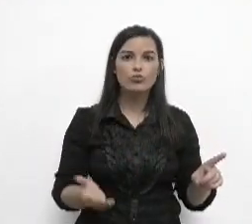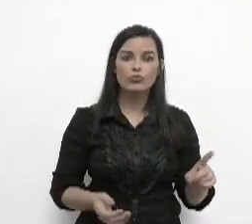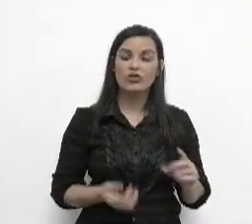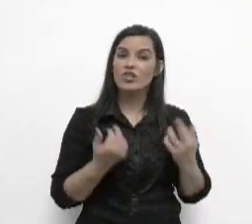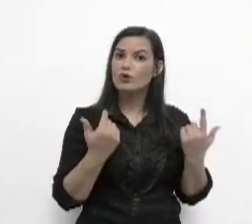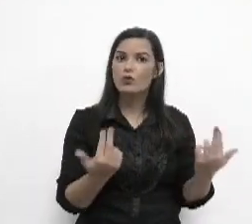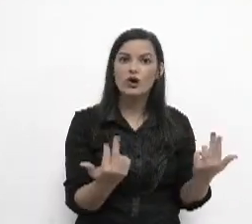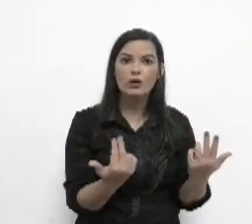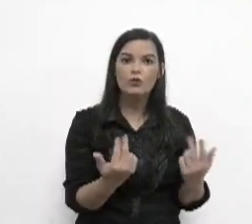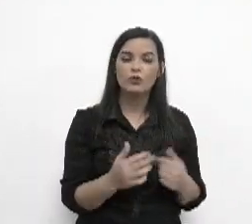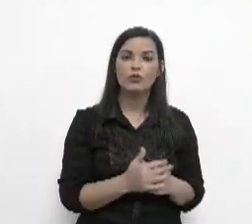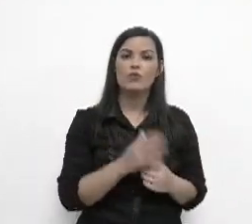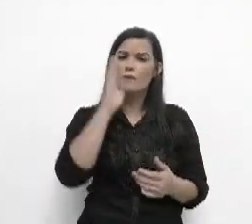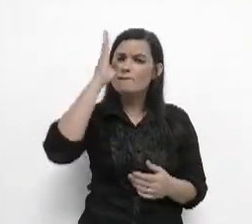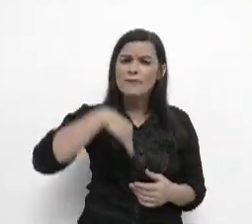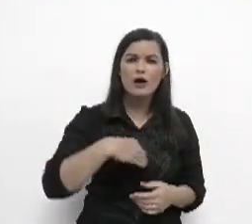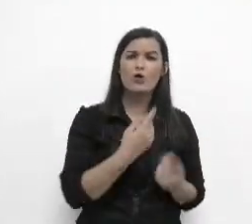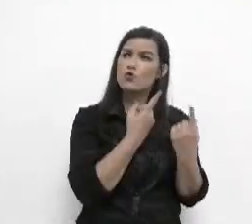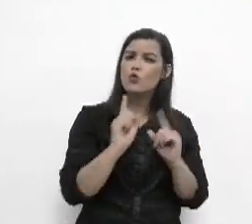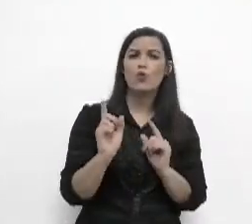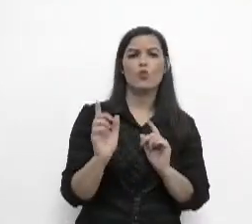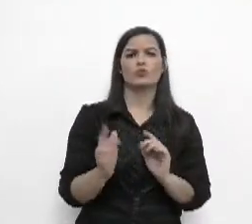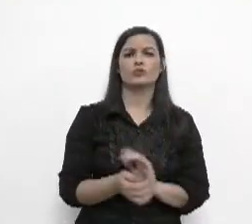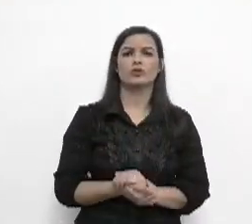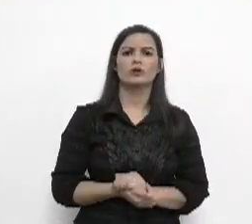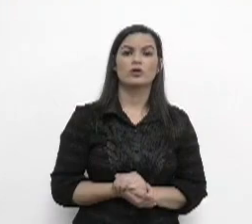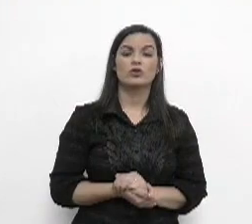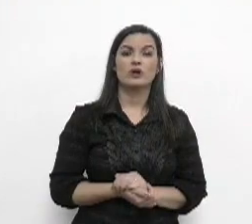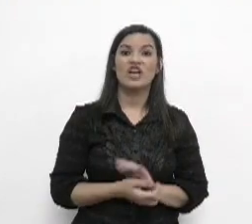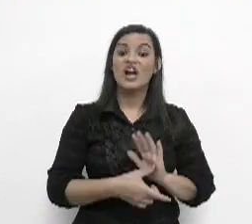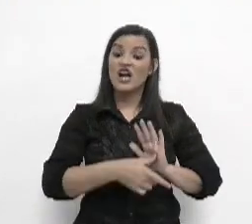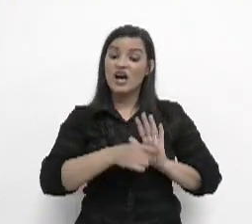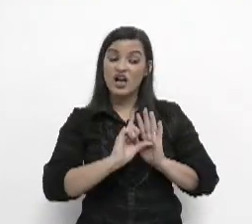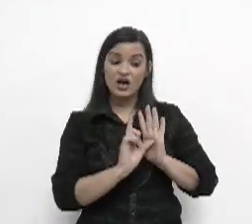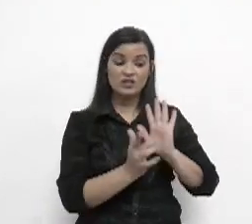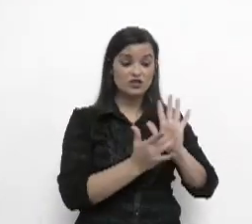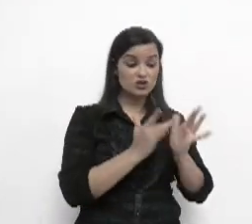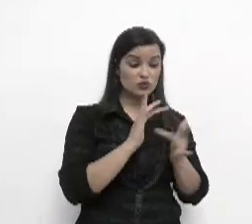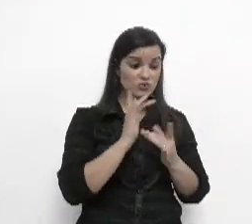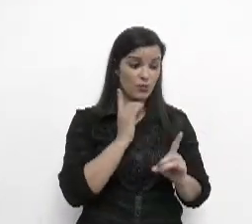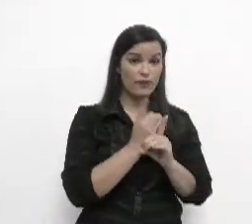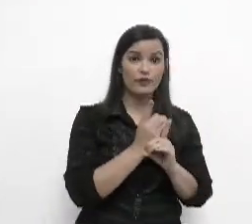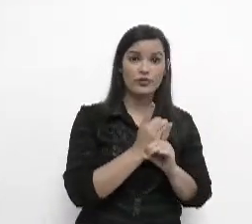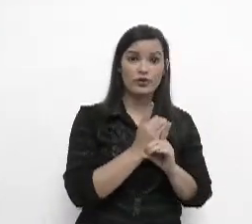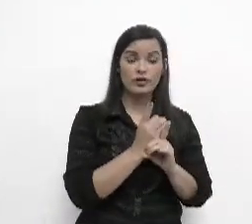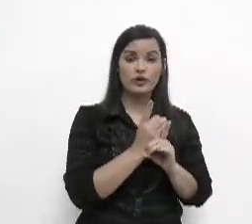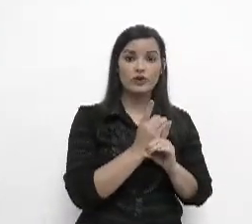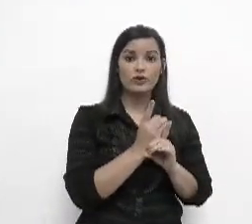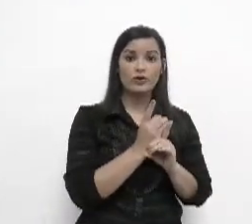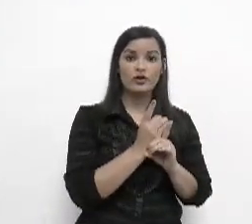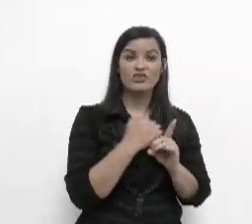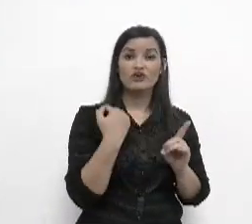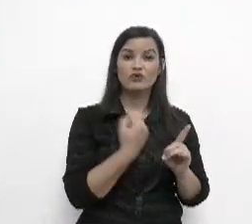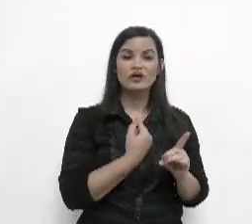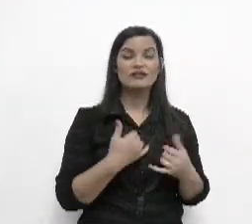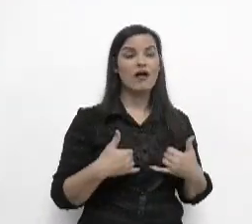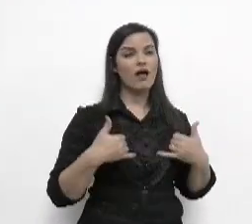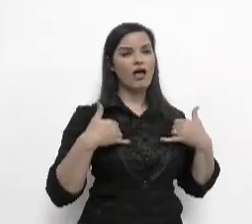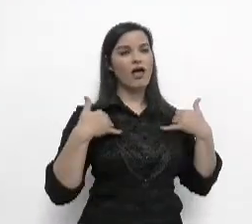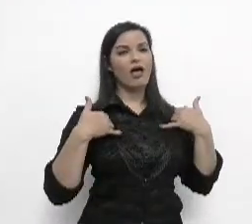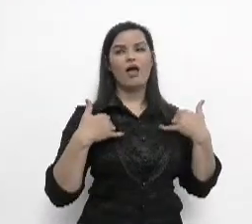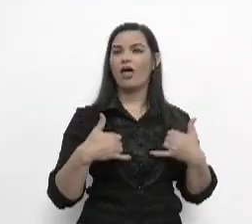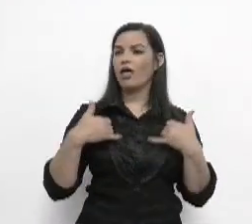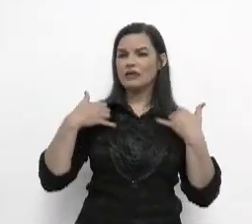우리의 삶도 예수 앞에 자랑할 것이 없었습니다. Antes do encontro com o Senhor, nada de nós, os atos devem ser orgulhados. 그럼에도